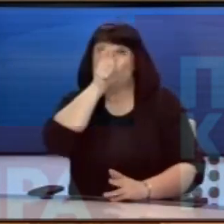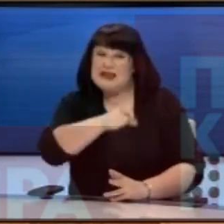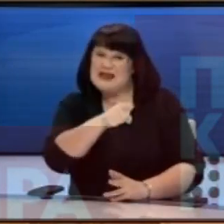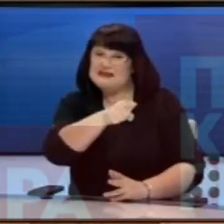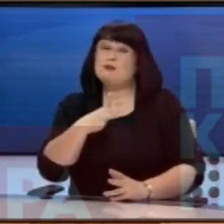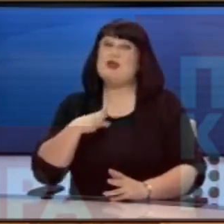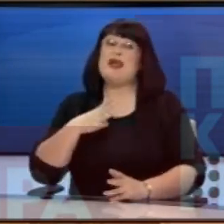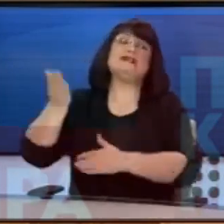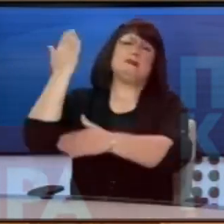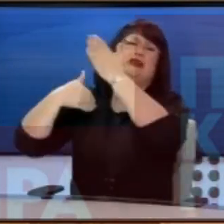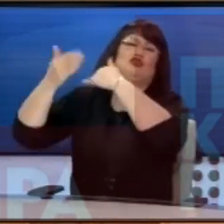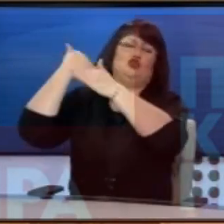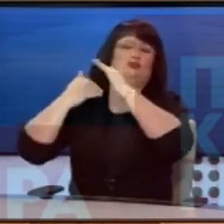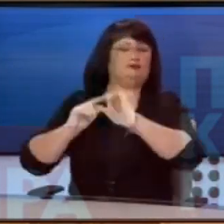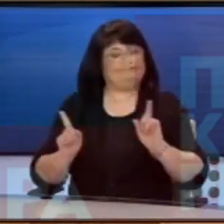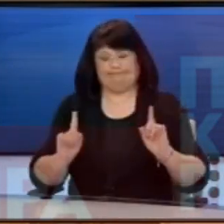εσείς.